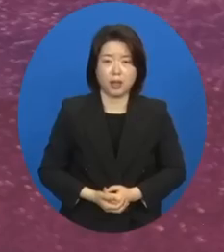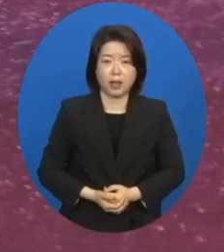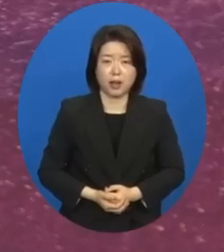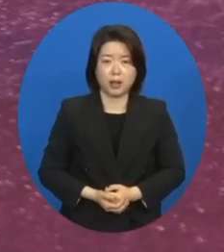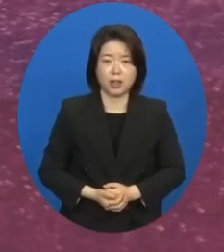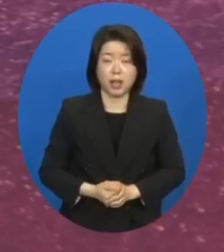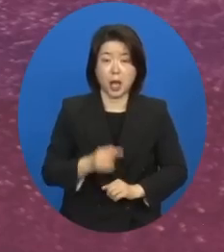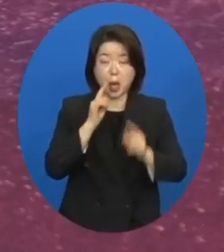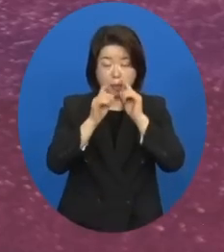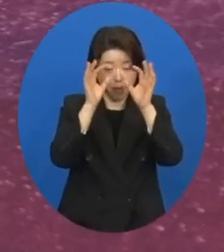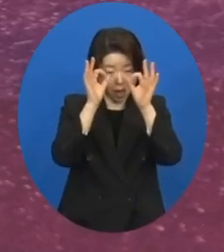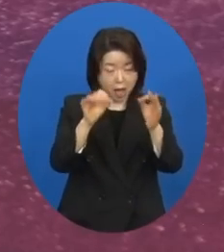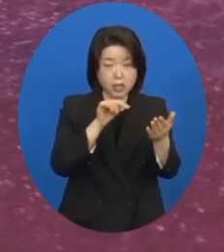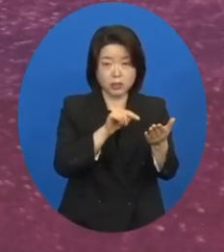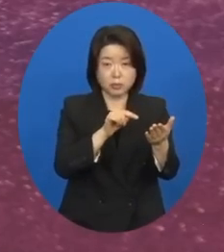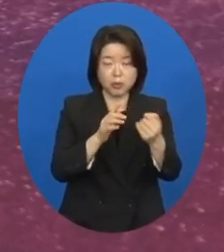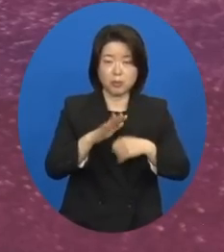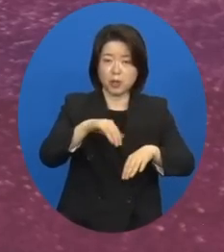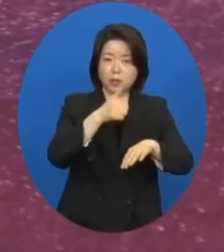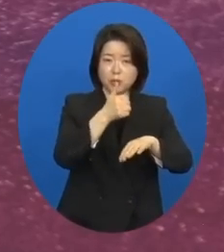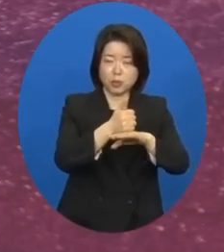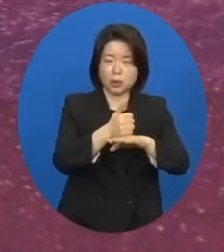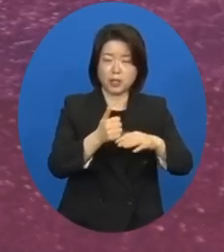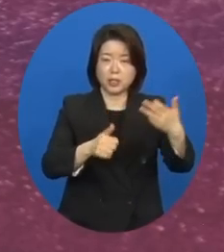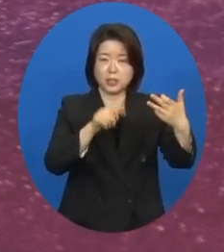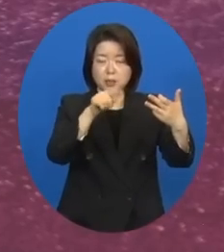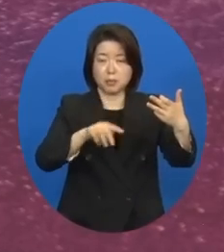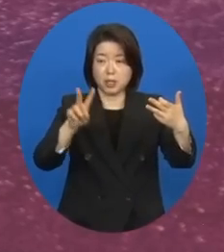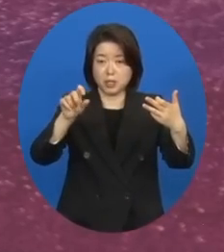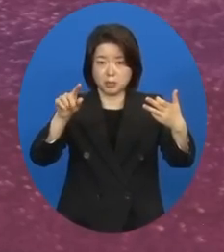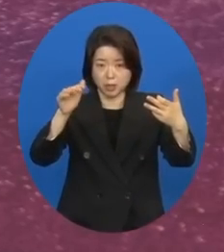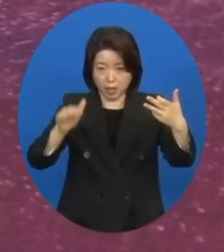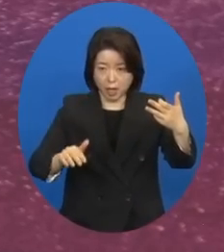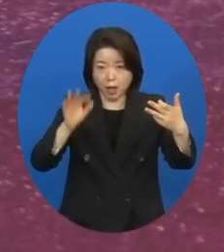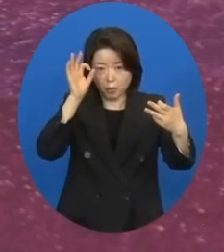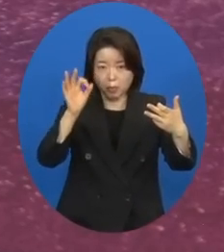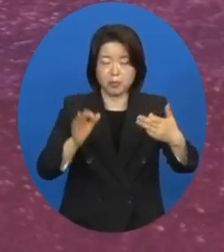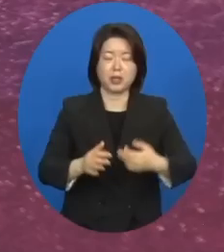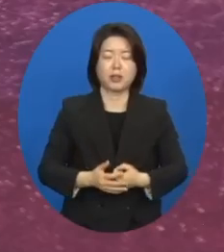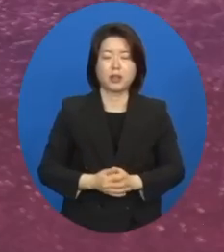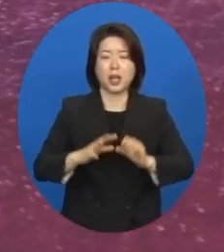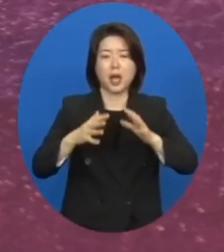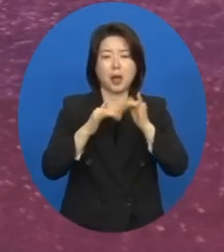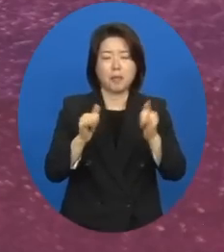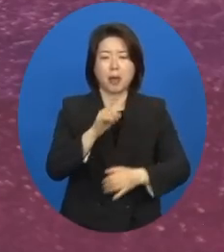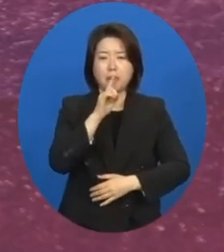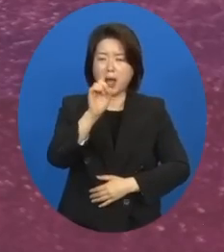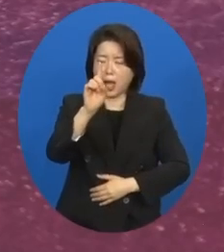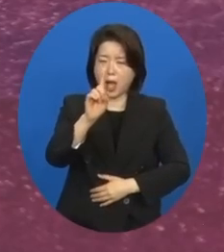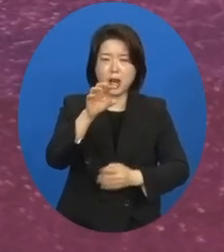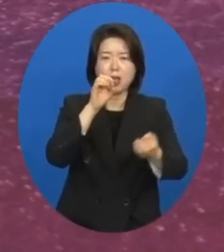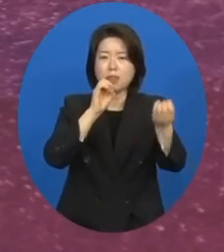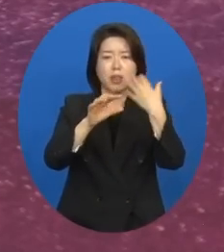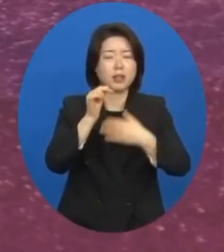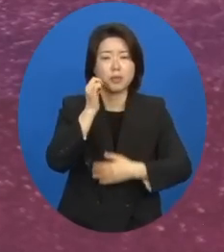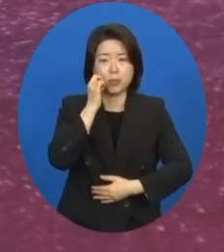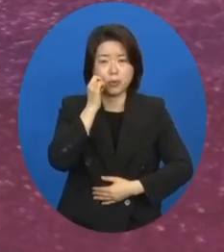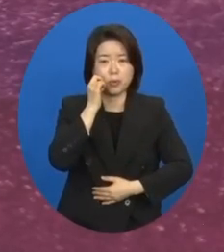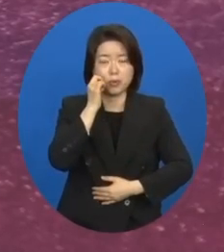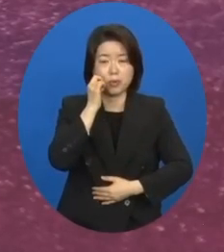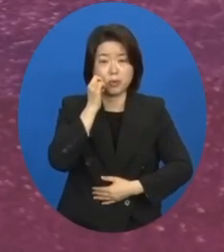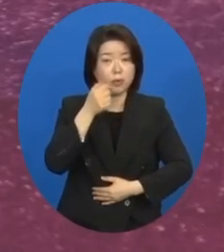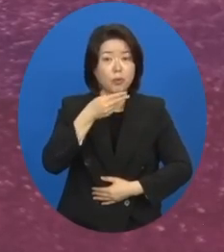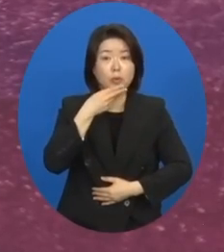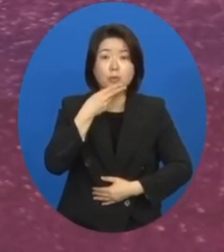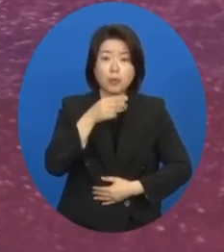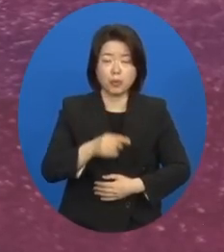말씀해 보면요, 열왕기상 18장 21절 하반절에 이렇게 말해요. 백성이 말 한마디도 대답하지 않은지라.